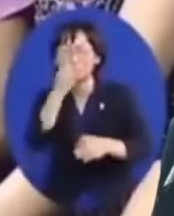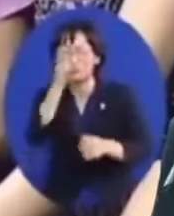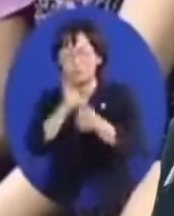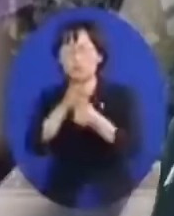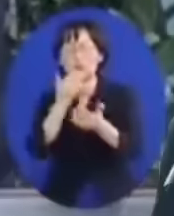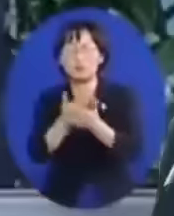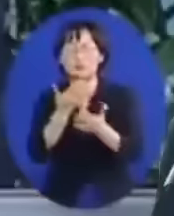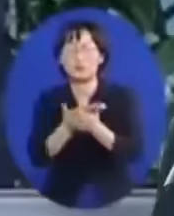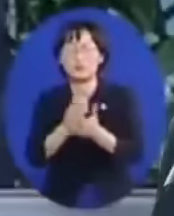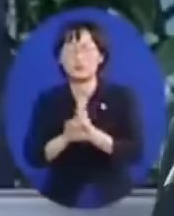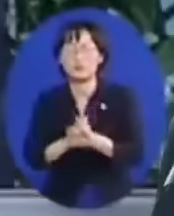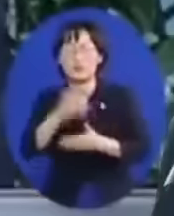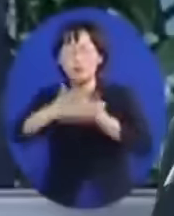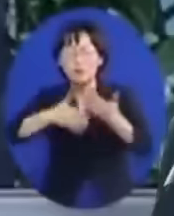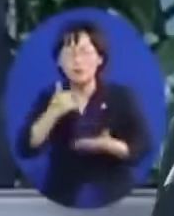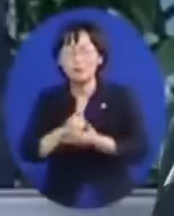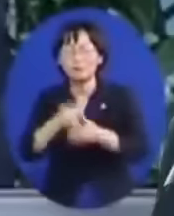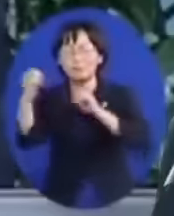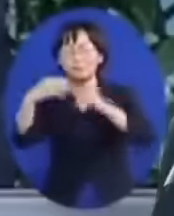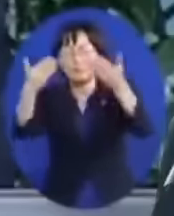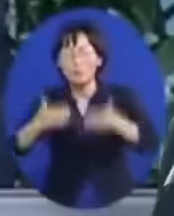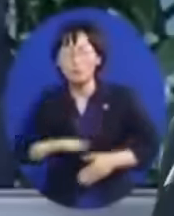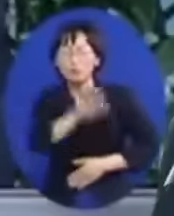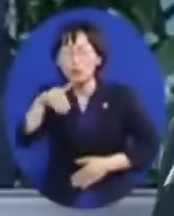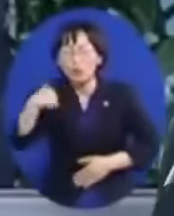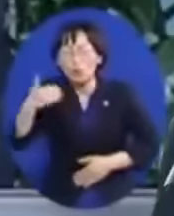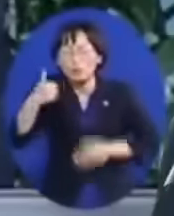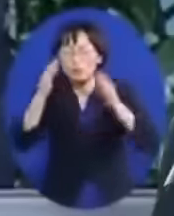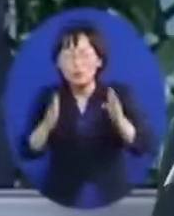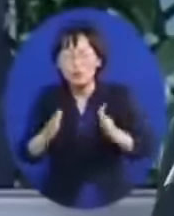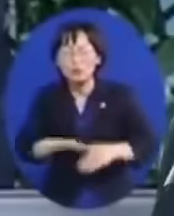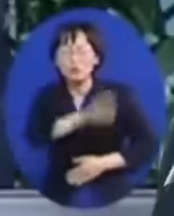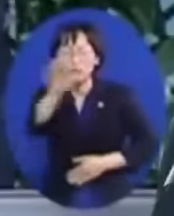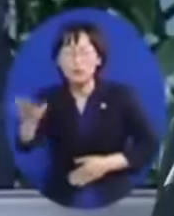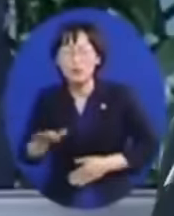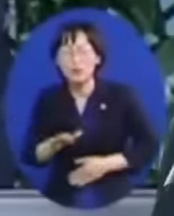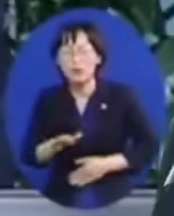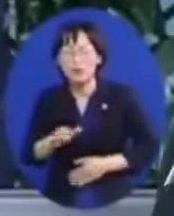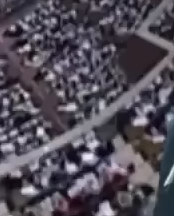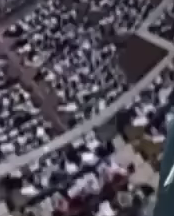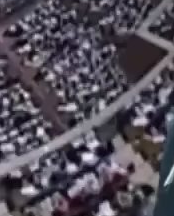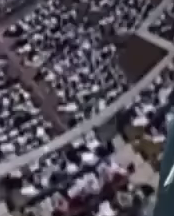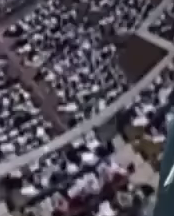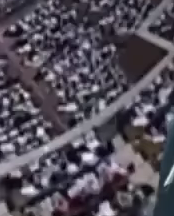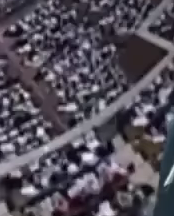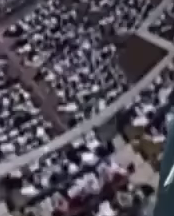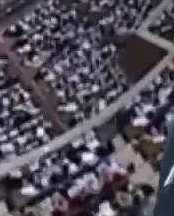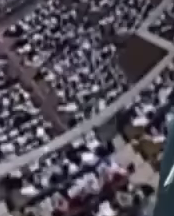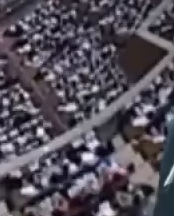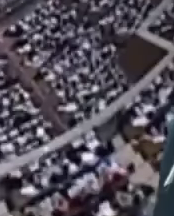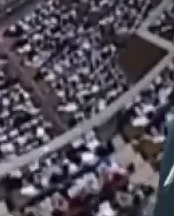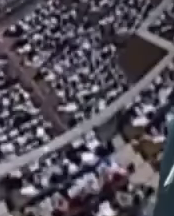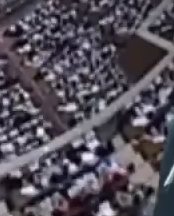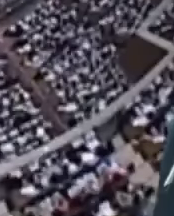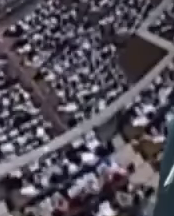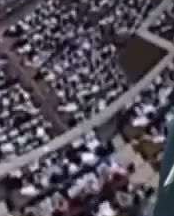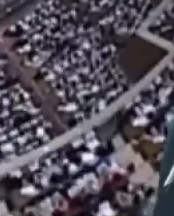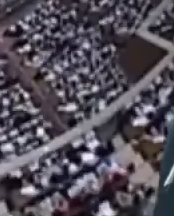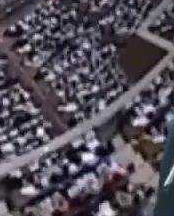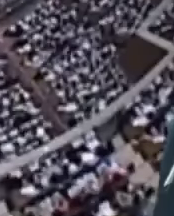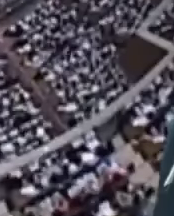도와주시옵소서. 하나님은 응답하시고 우리가 모르는 사이에 우리에게 응답의 결과를 주실 줄 믿습니다.